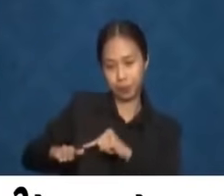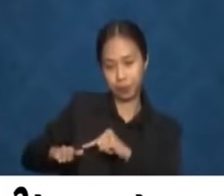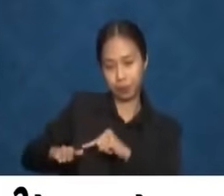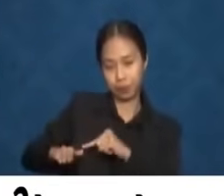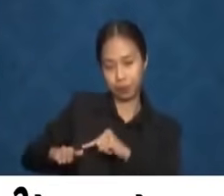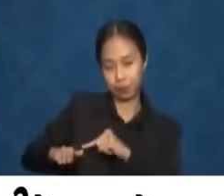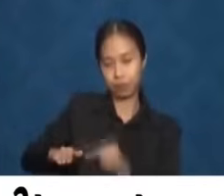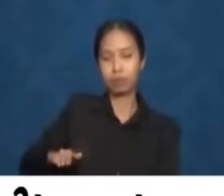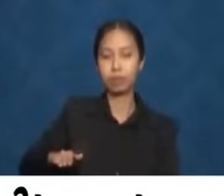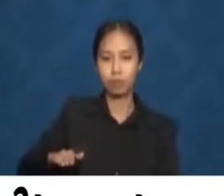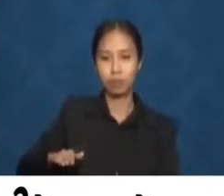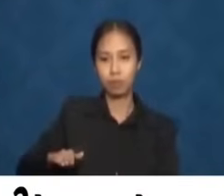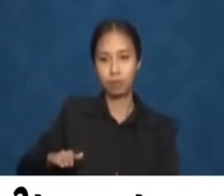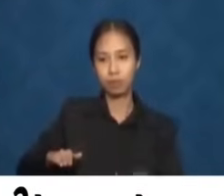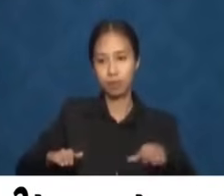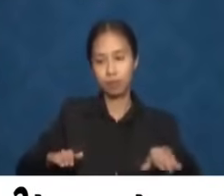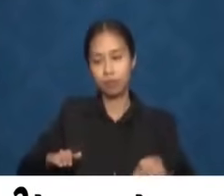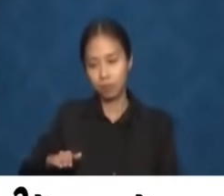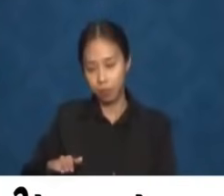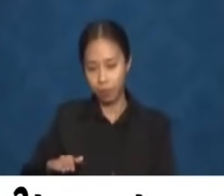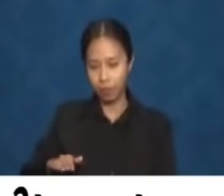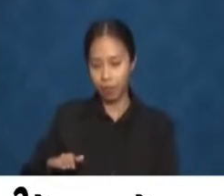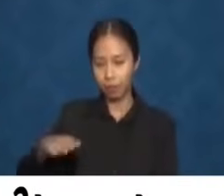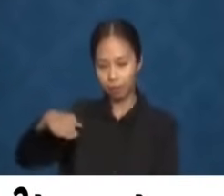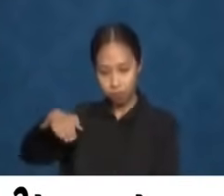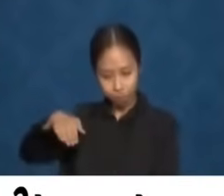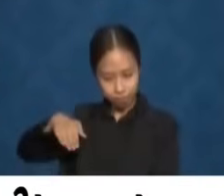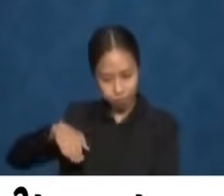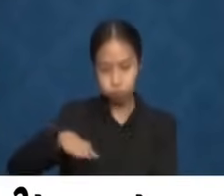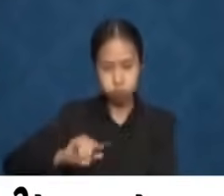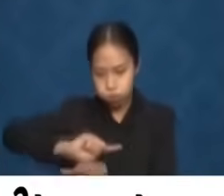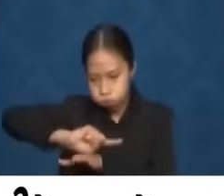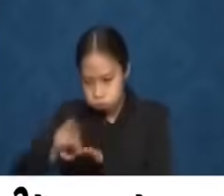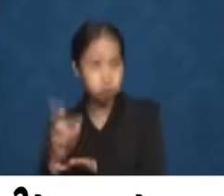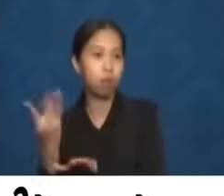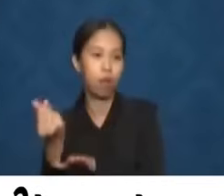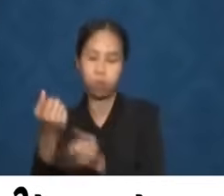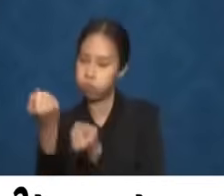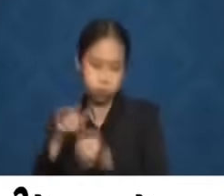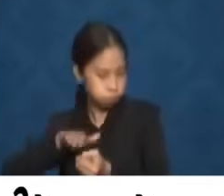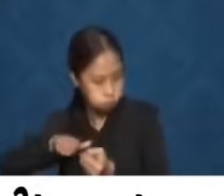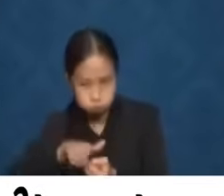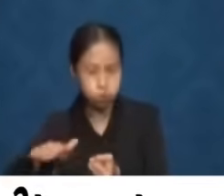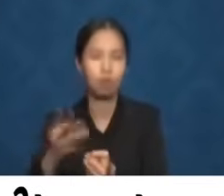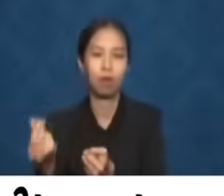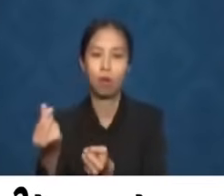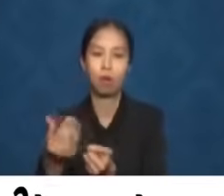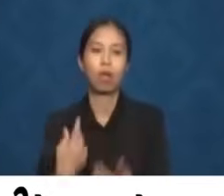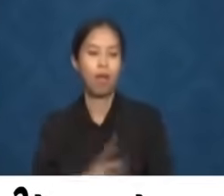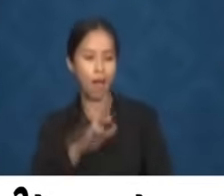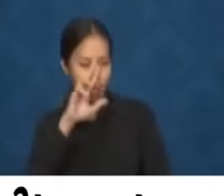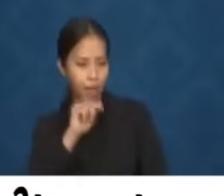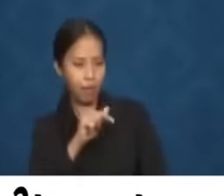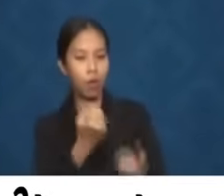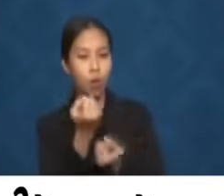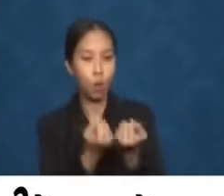หตุวิ่งมาด้วยความเร็วเจตนาชัดเจนครับเพราะขบวนเสด็จผ่านไปแล้ว